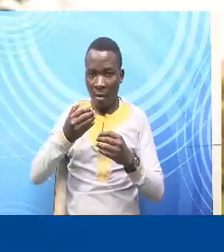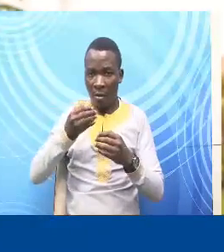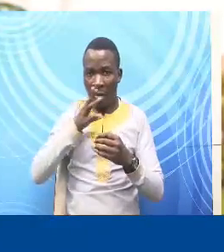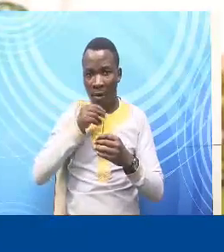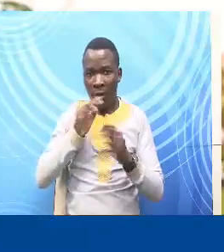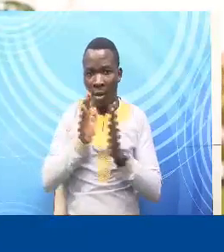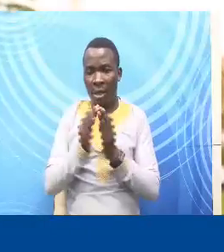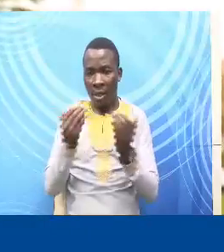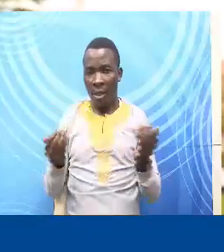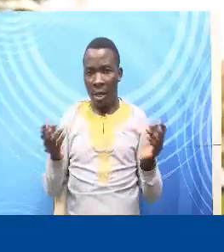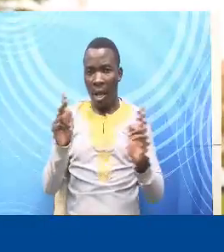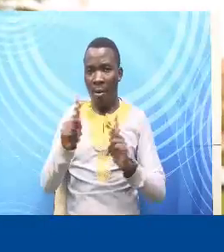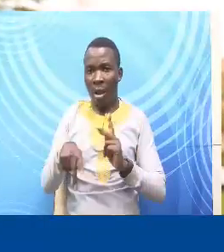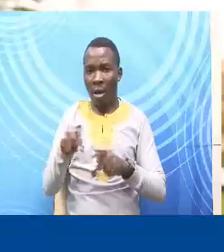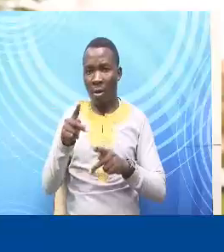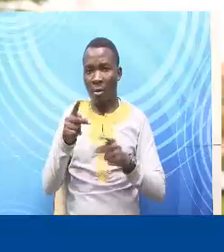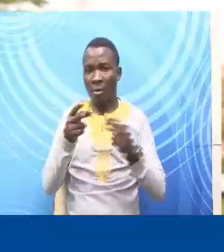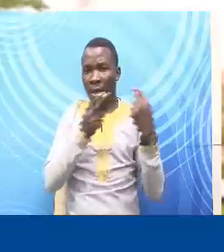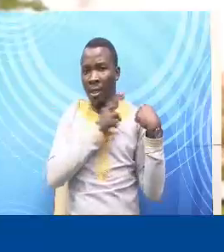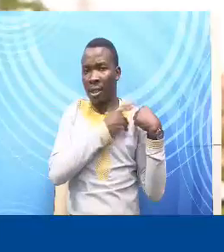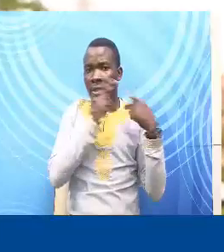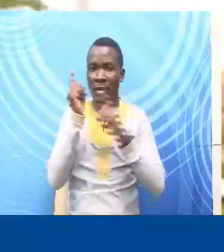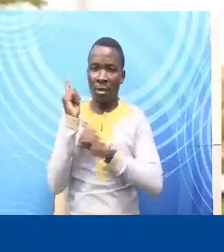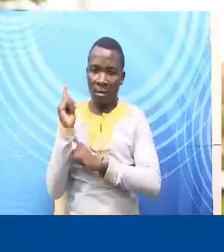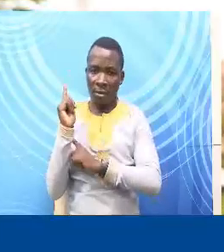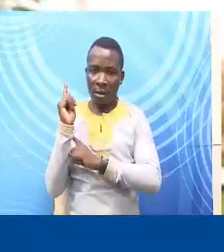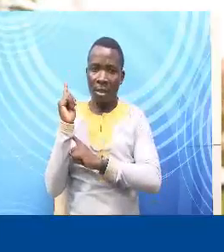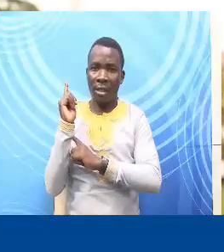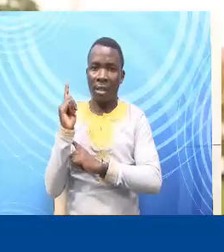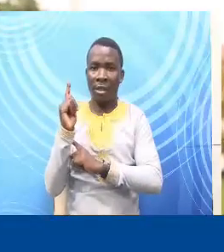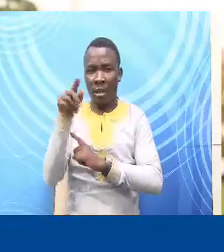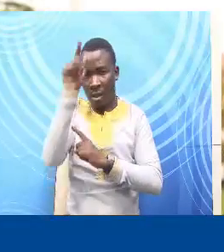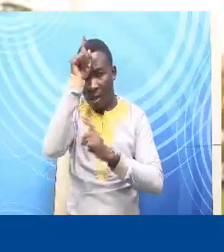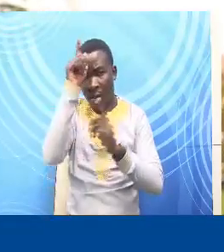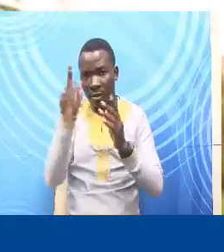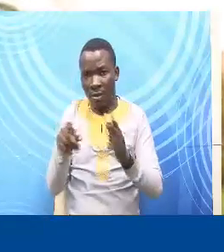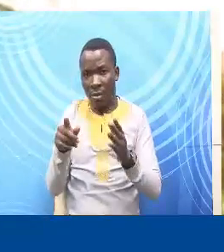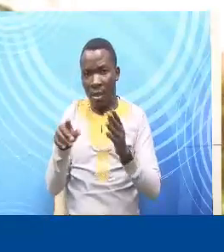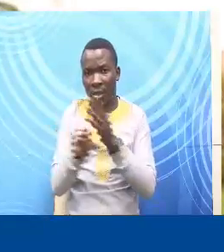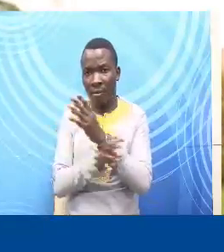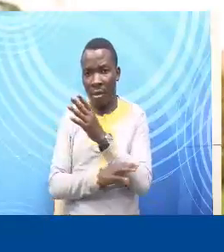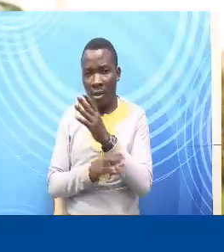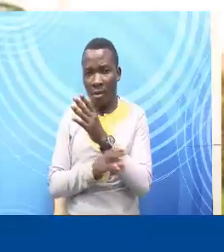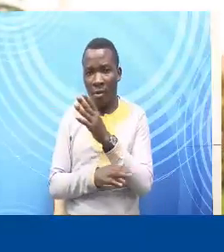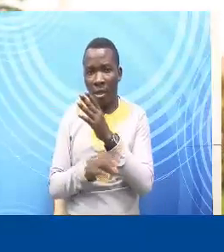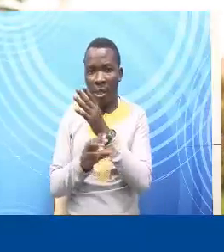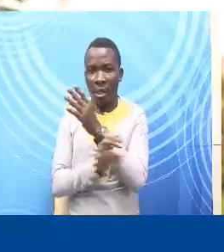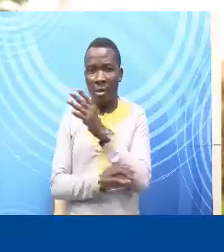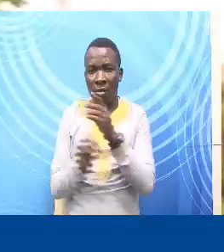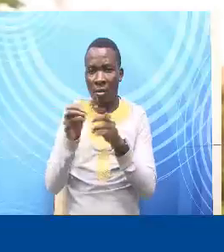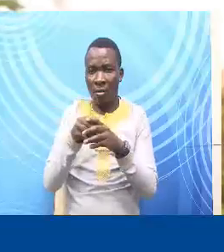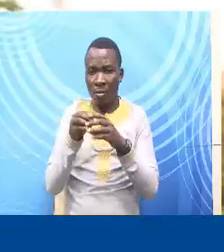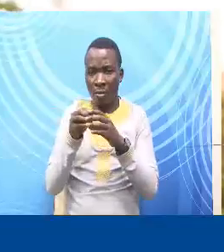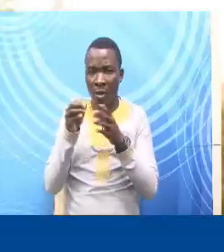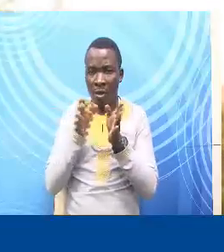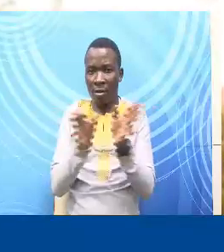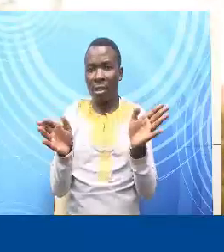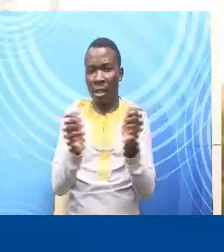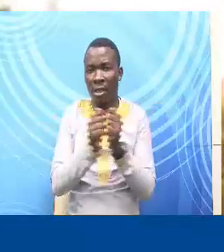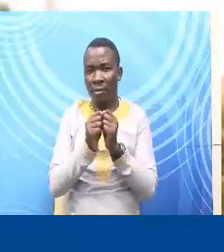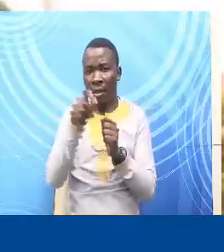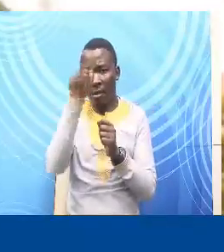umutekano cyambere na mbere barinda ni ubusugire bw'abaturage b'igihugu kandi igihugu rero muri rusange hamwe n'abaturage ni